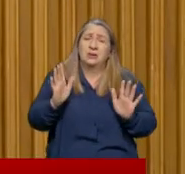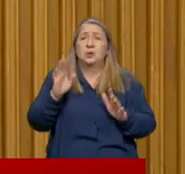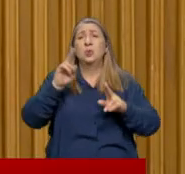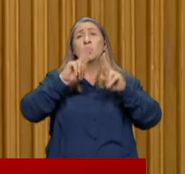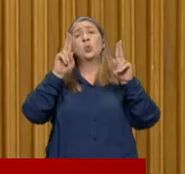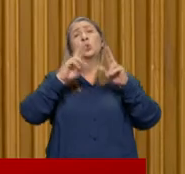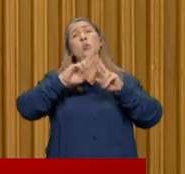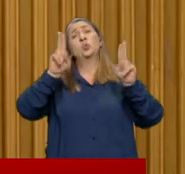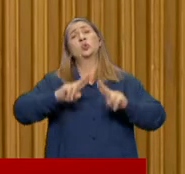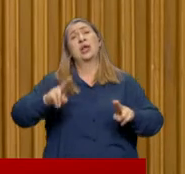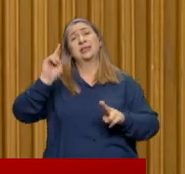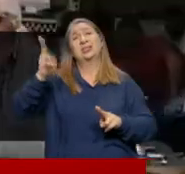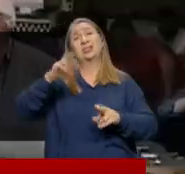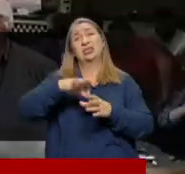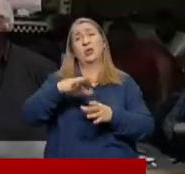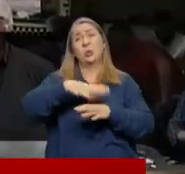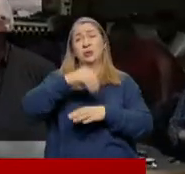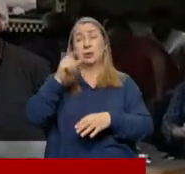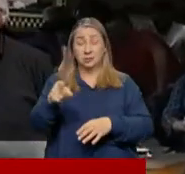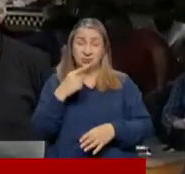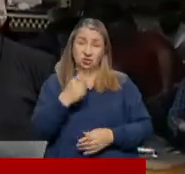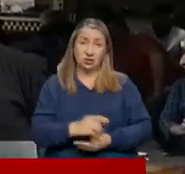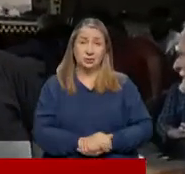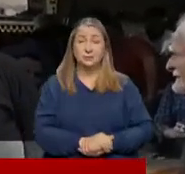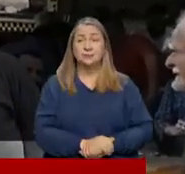dik ya ulusal çay Konseyi bu fiyatı belirledi